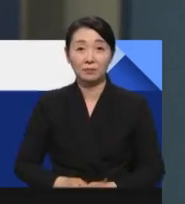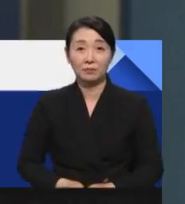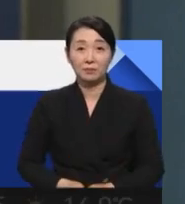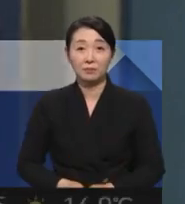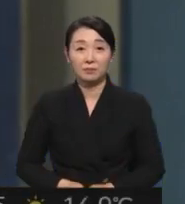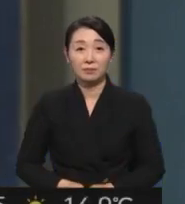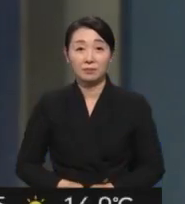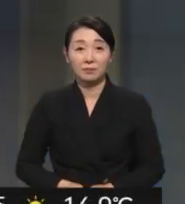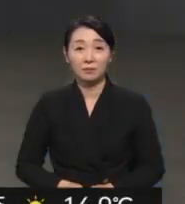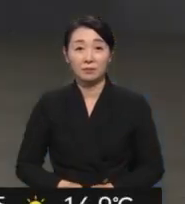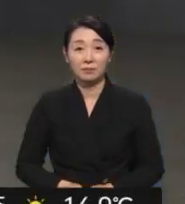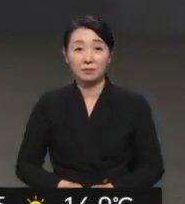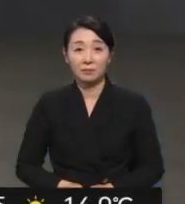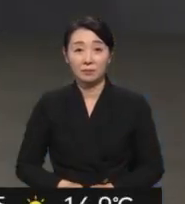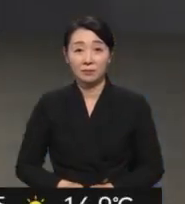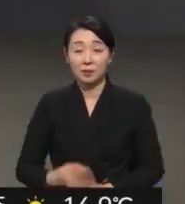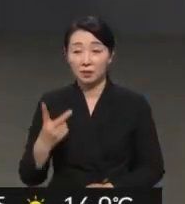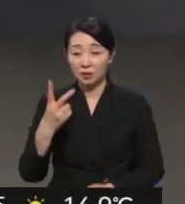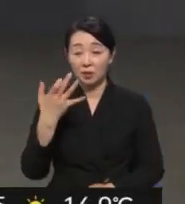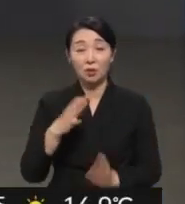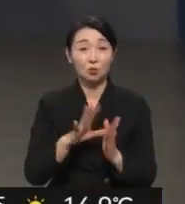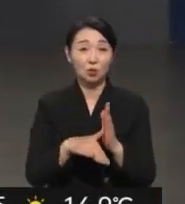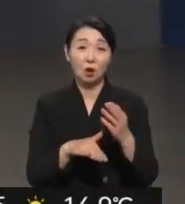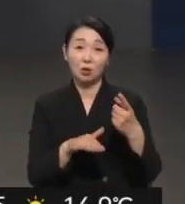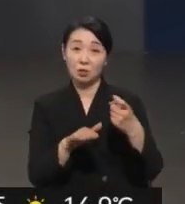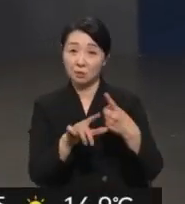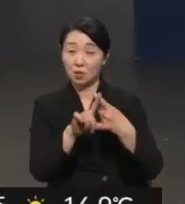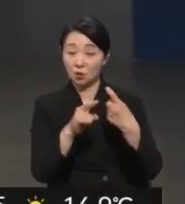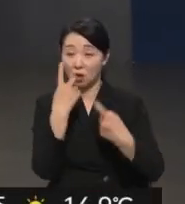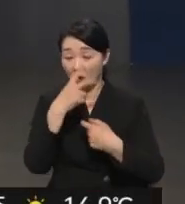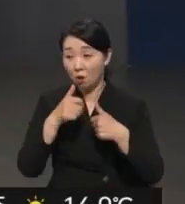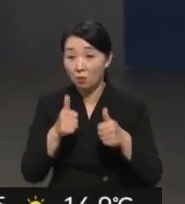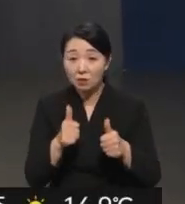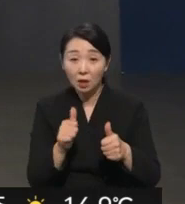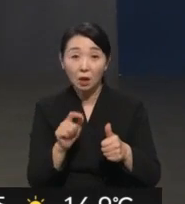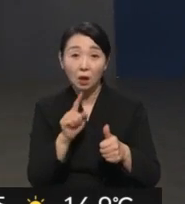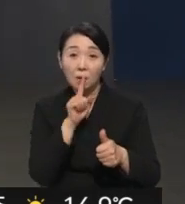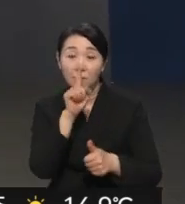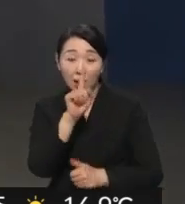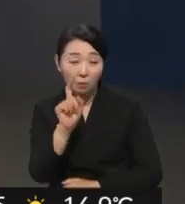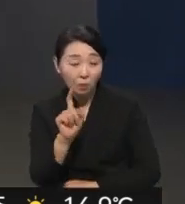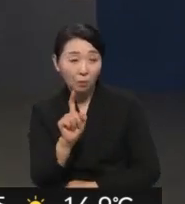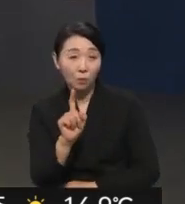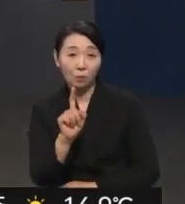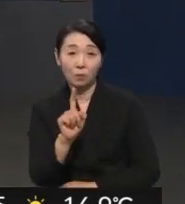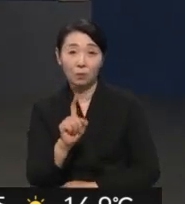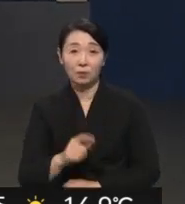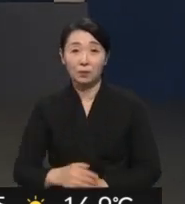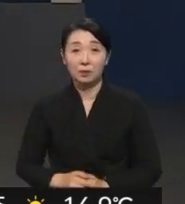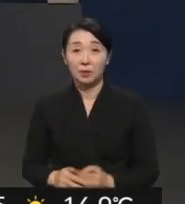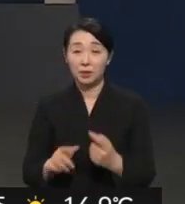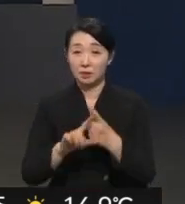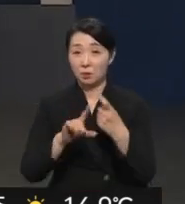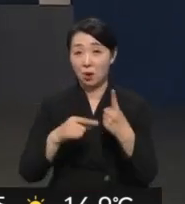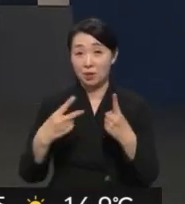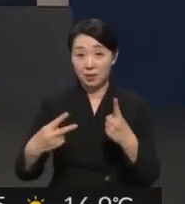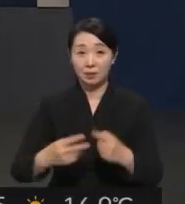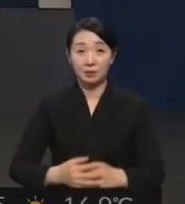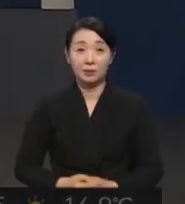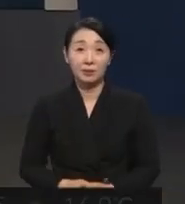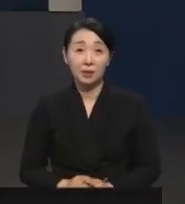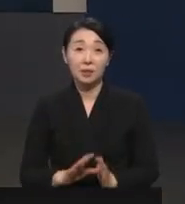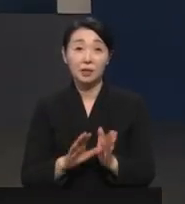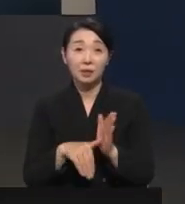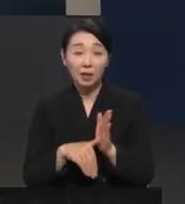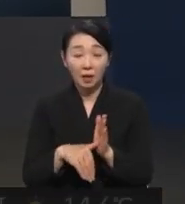있습니다. 네, 2019년 11월 검찰은 무슨 일이 있었다고 보는 걸까요? 먼저 11월 2일입니다. 당시